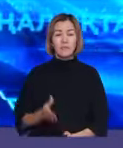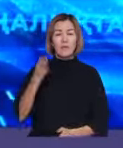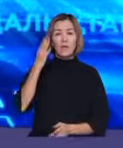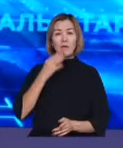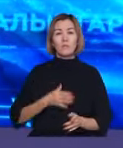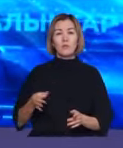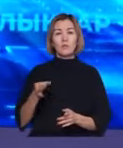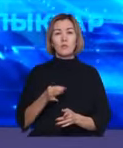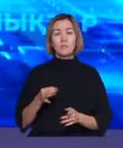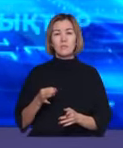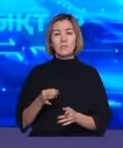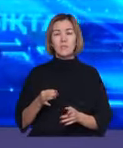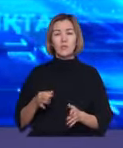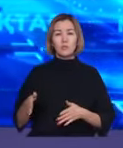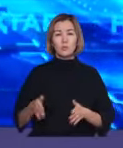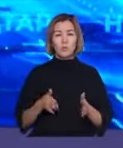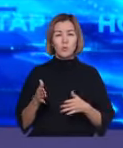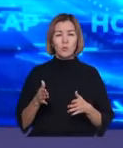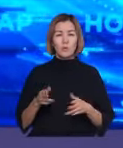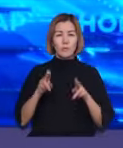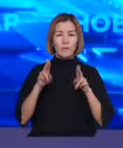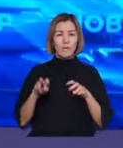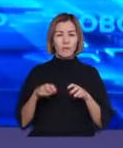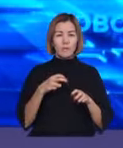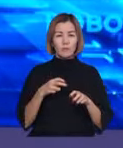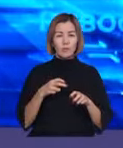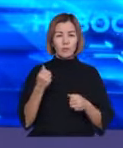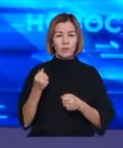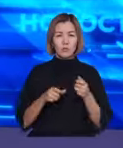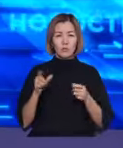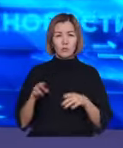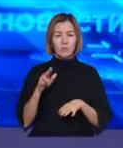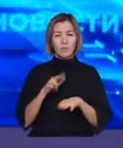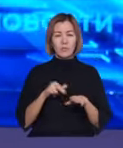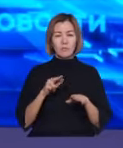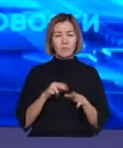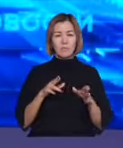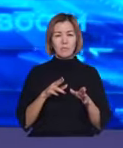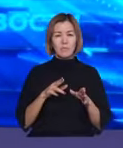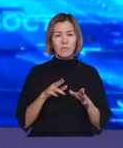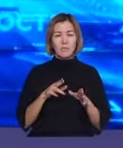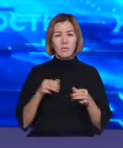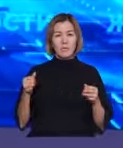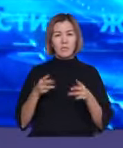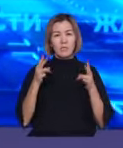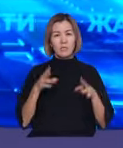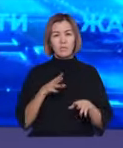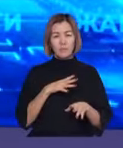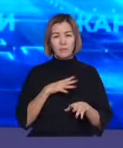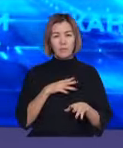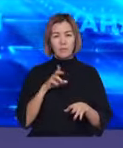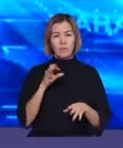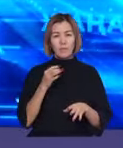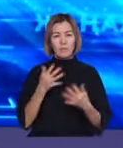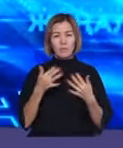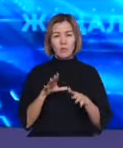Алматы облысында жол қозғалысы ережесін бұзған жүргізуші тәртіп сақшысын көлігімен сүйреп кетті. Оқиға Еңбекшазақ аудандағы